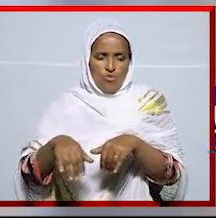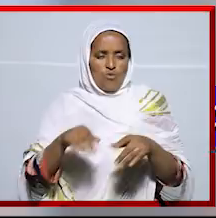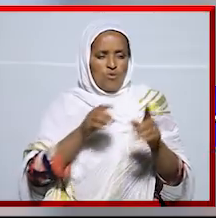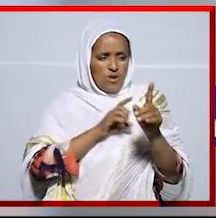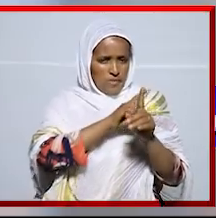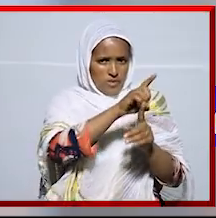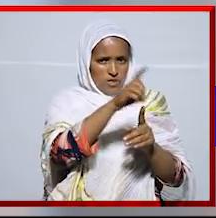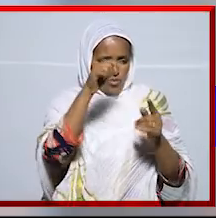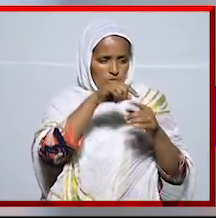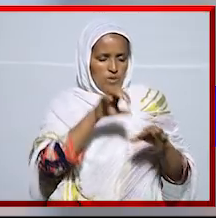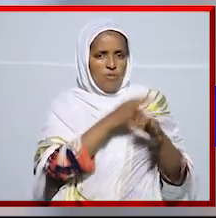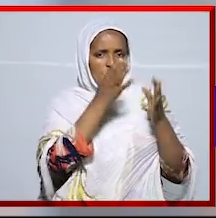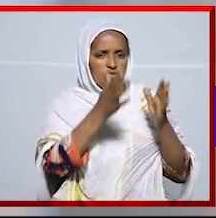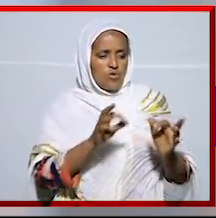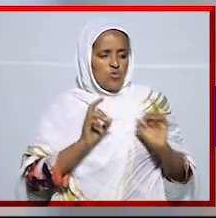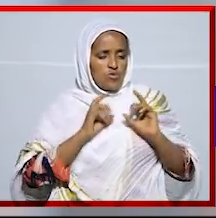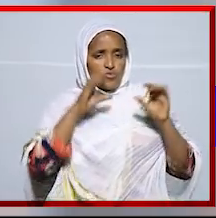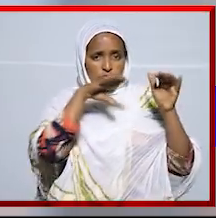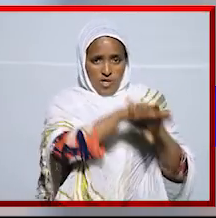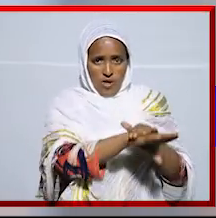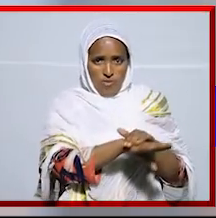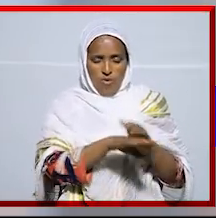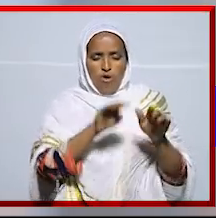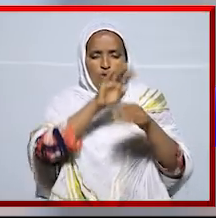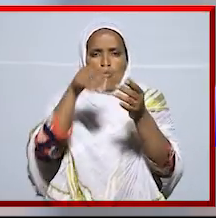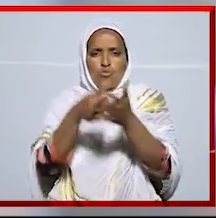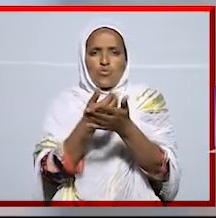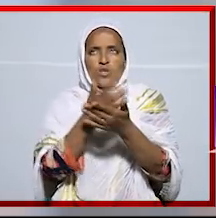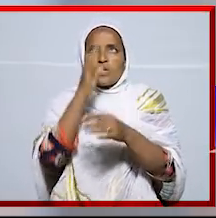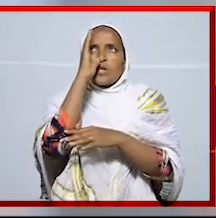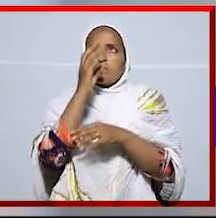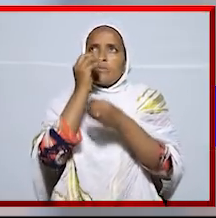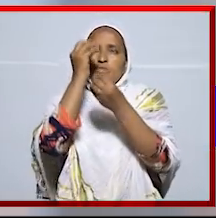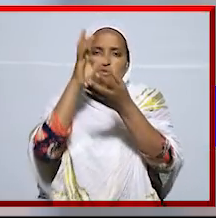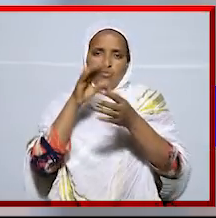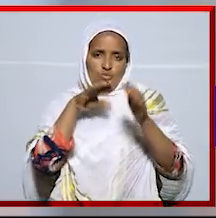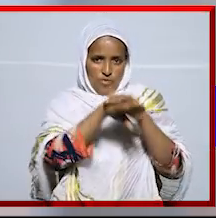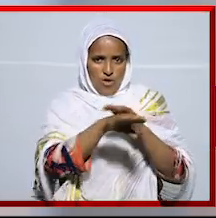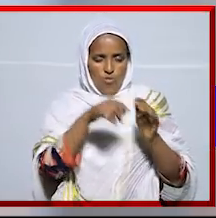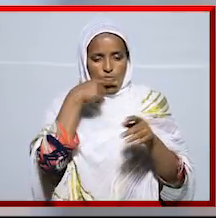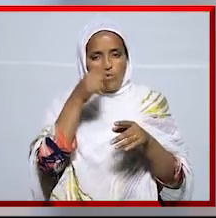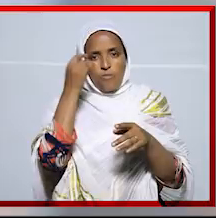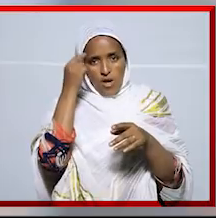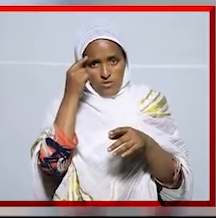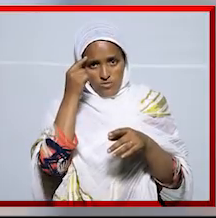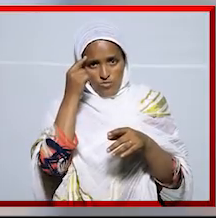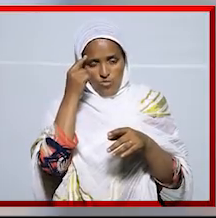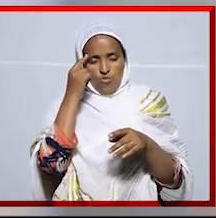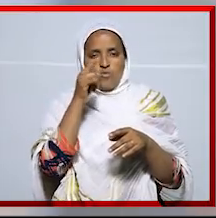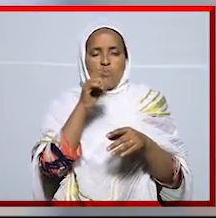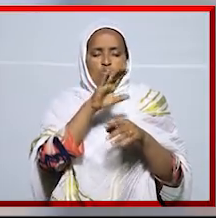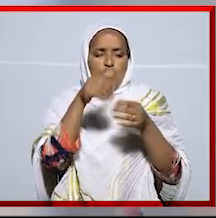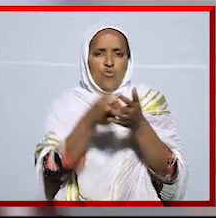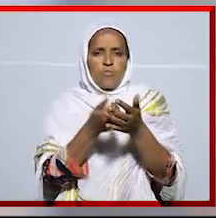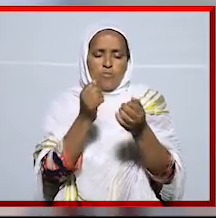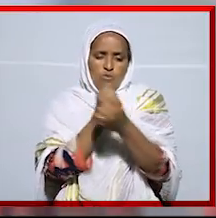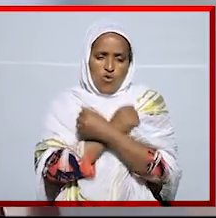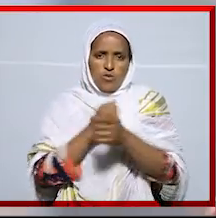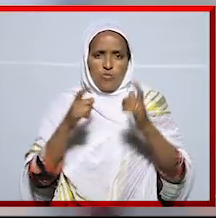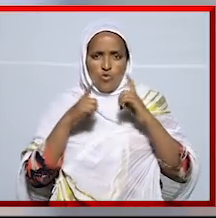ማለት ከመንፈሳዊነት የተለየ ነገር ማለት ከመንፈሳዊነት ወጥቶ ዓለም የሚያደርገውን ነገር